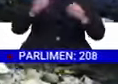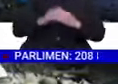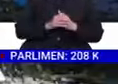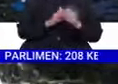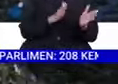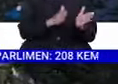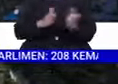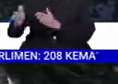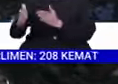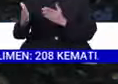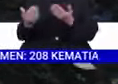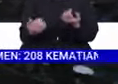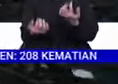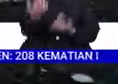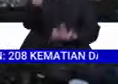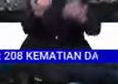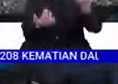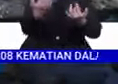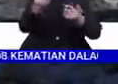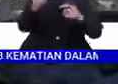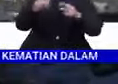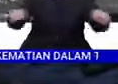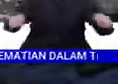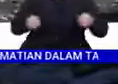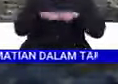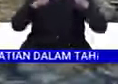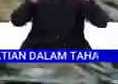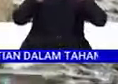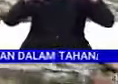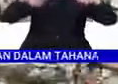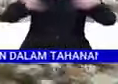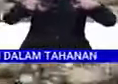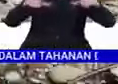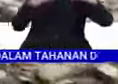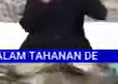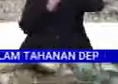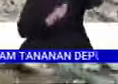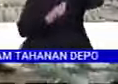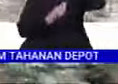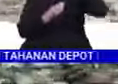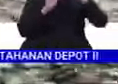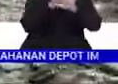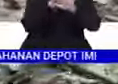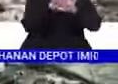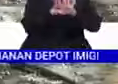prancangan kebakaran pihaknya di penempatan setinggan yang padat ditutup